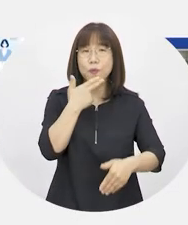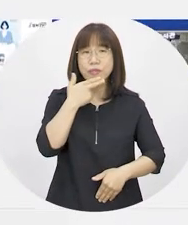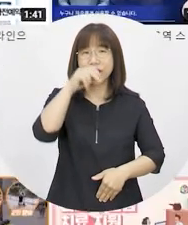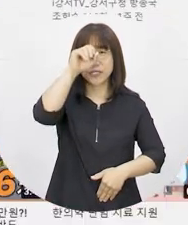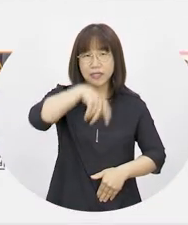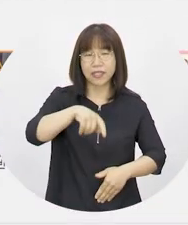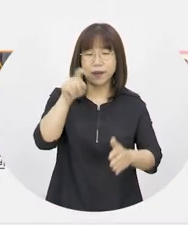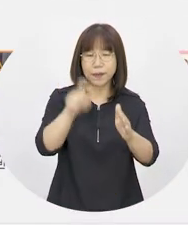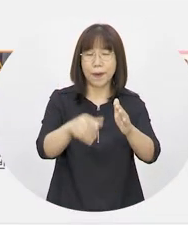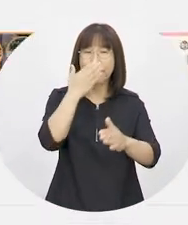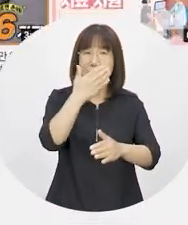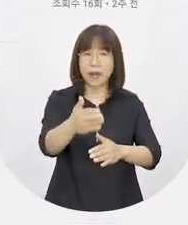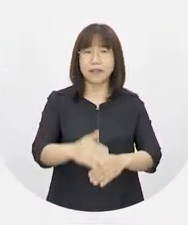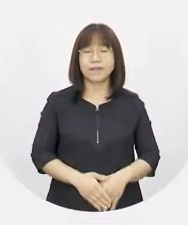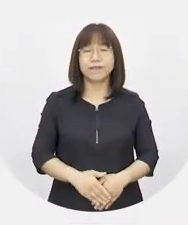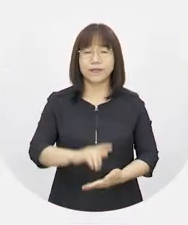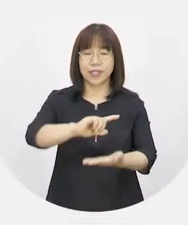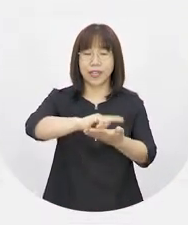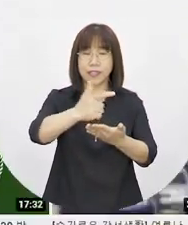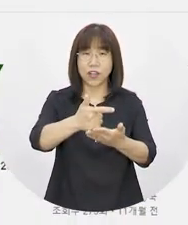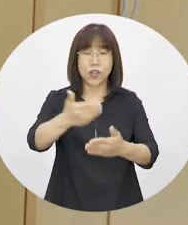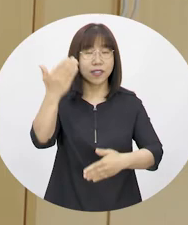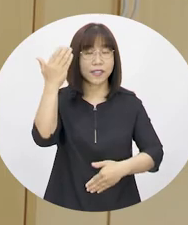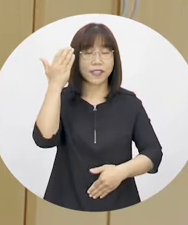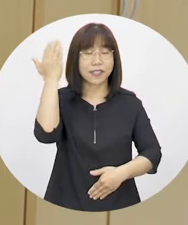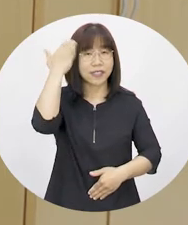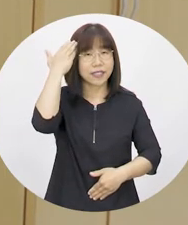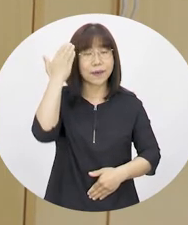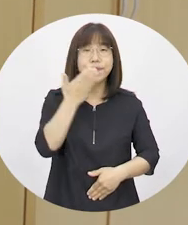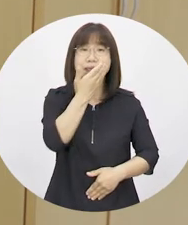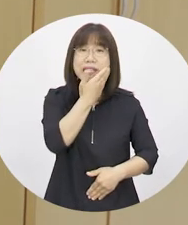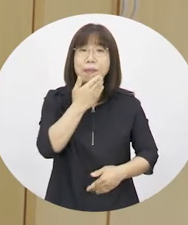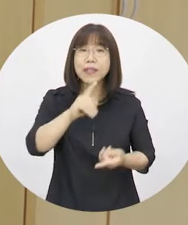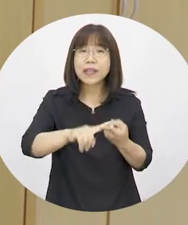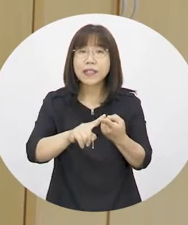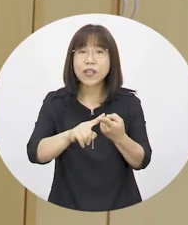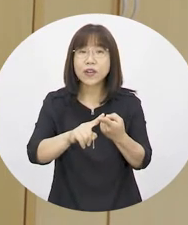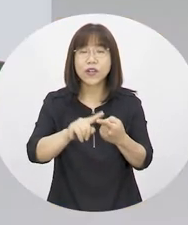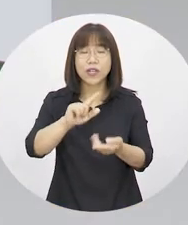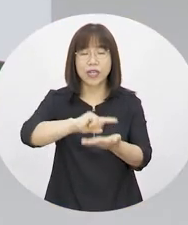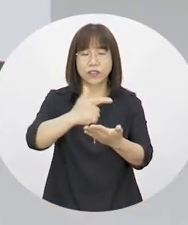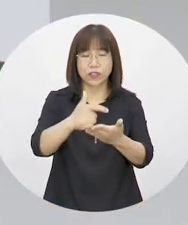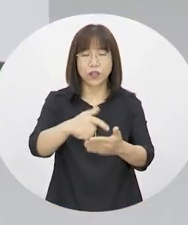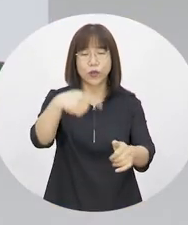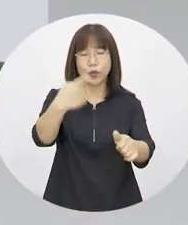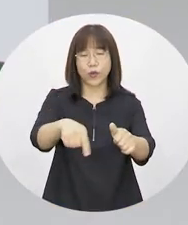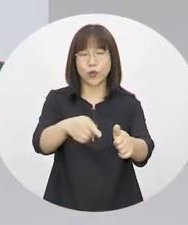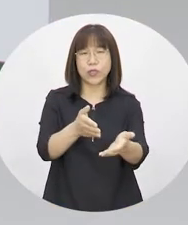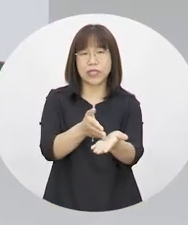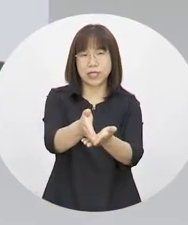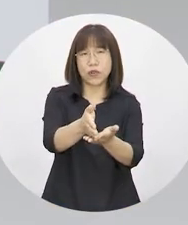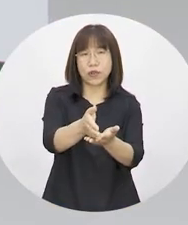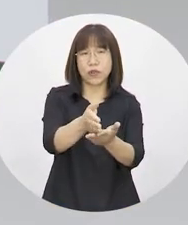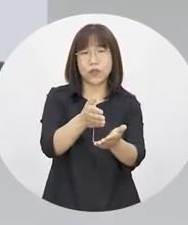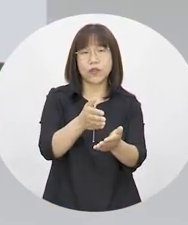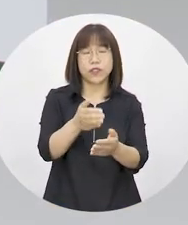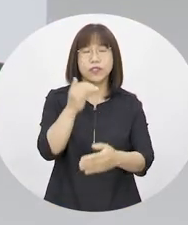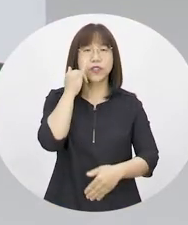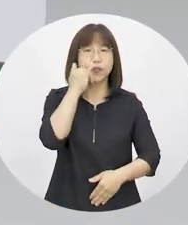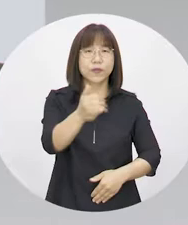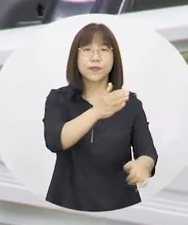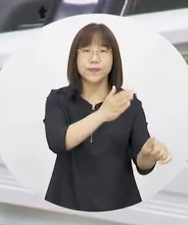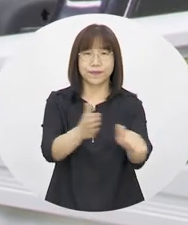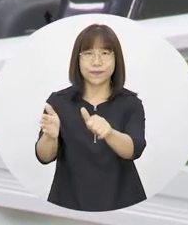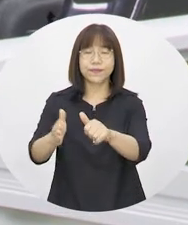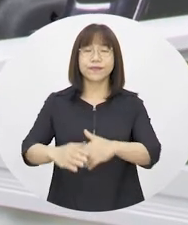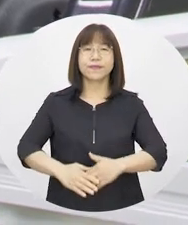사전 신청 없이 시청할 수 있습니다. 강서 지식비타민 강좌에 대한 보다 자세한 내용은 강서구청 교육지원과로